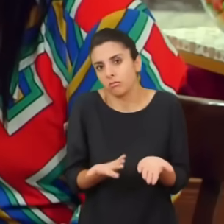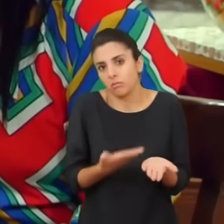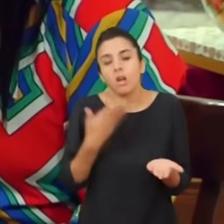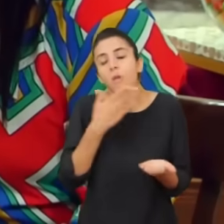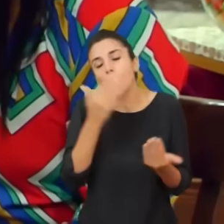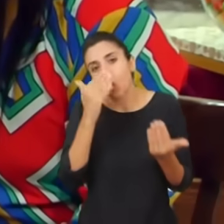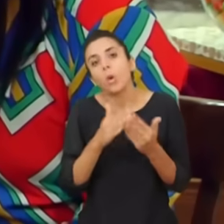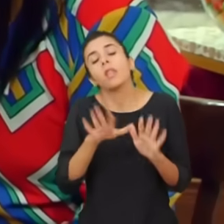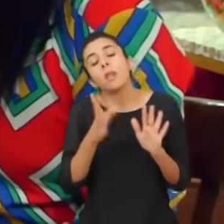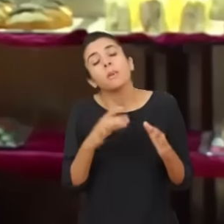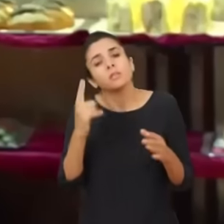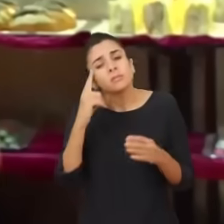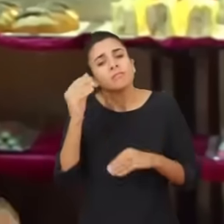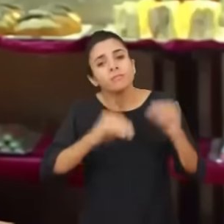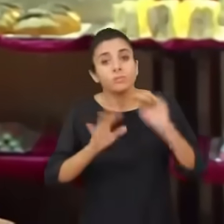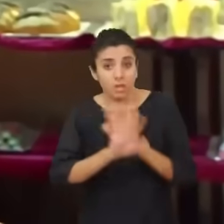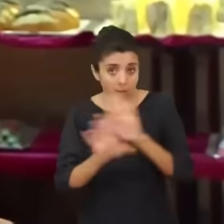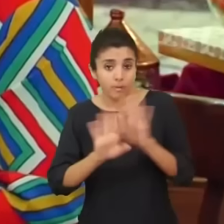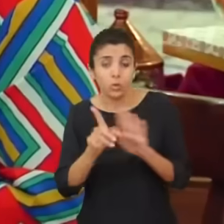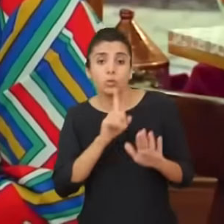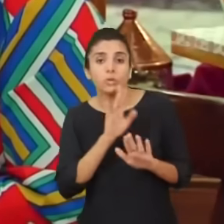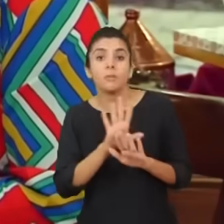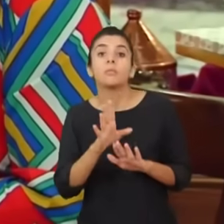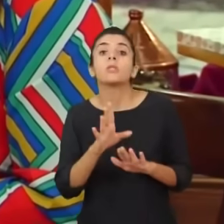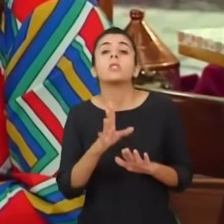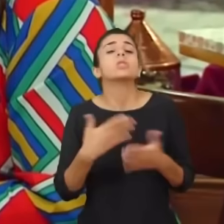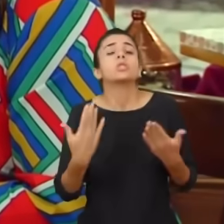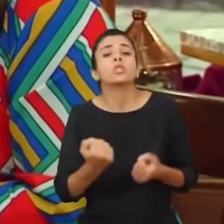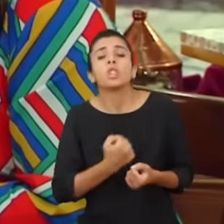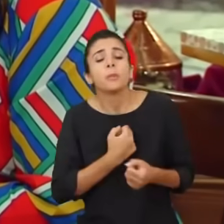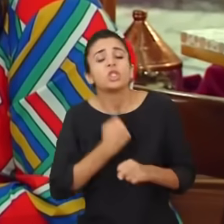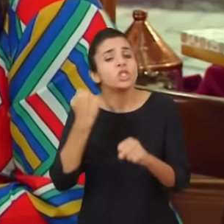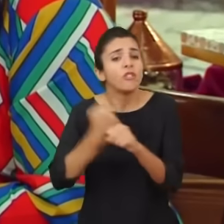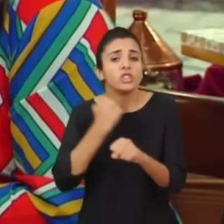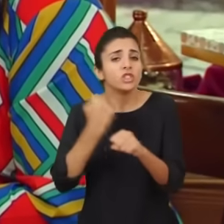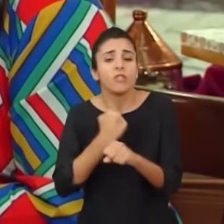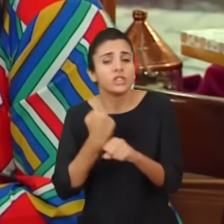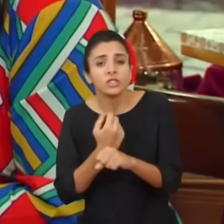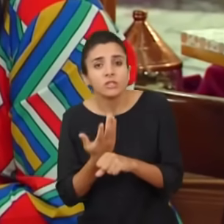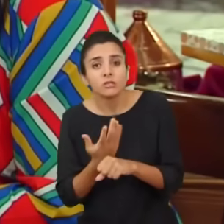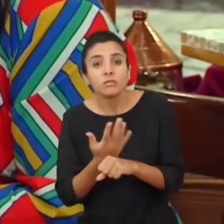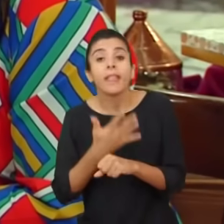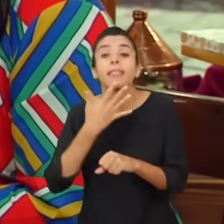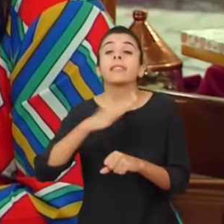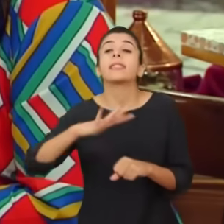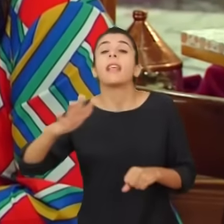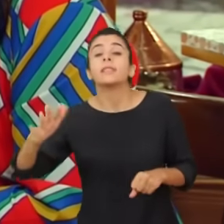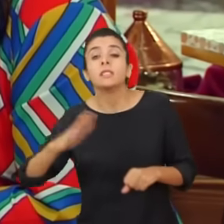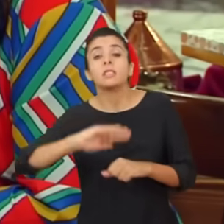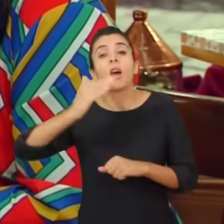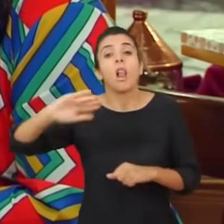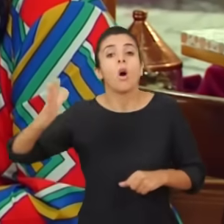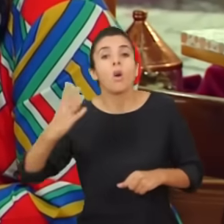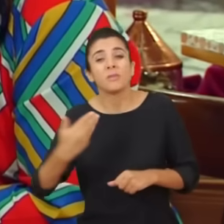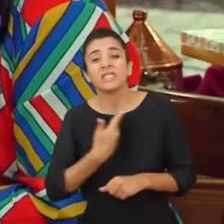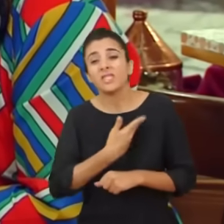ama Ramazan'la alakalı. Bol, herkes, hay bol, ha. Abenim cevizim cevizim. Dalgalansın denizim. Sevdim